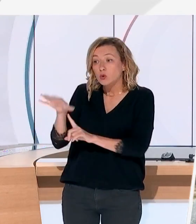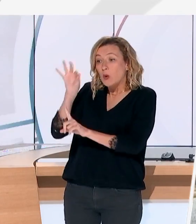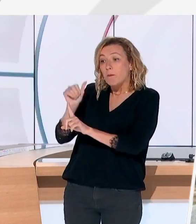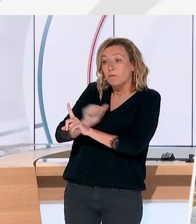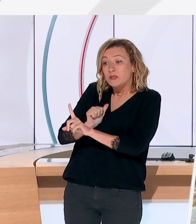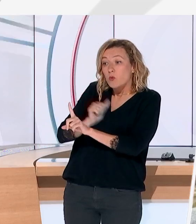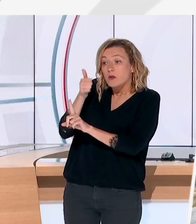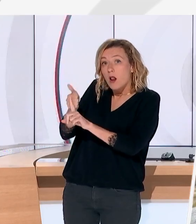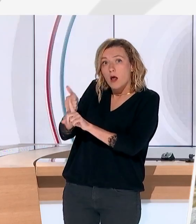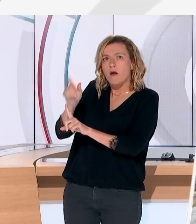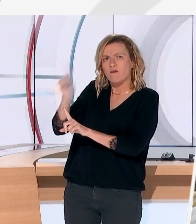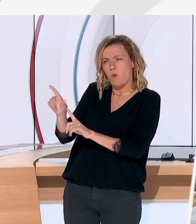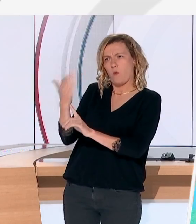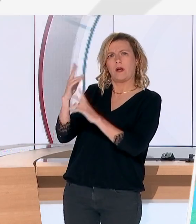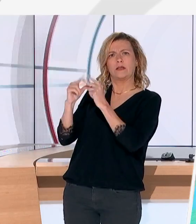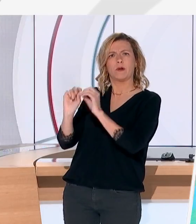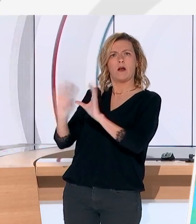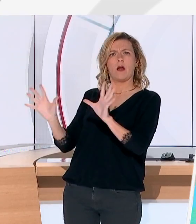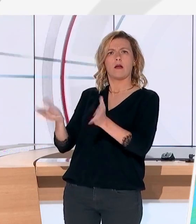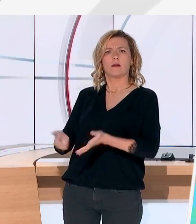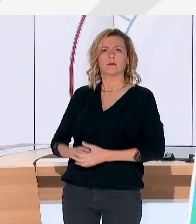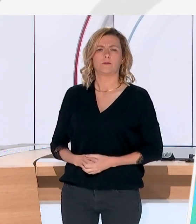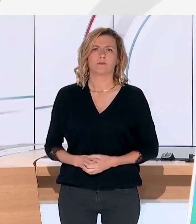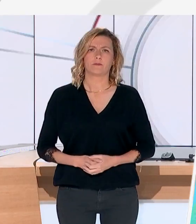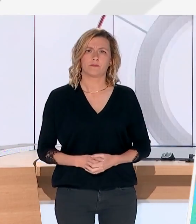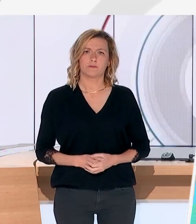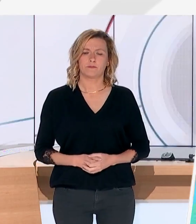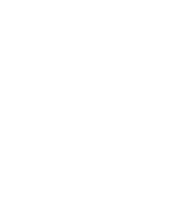personnels d'ouverture un peu sur les extrêmes.